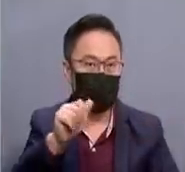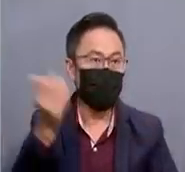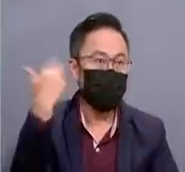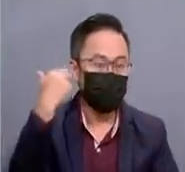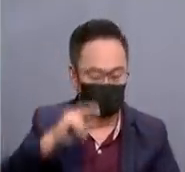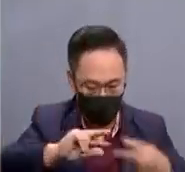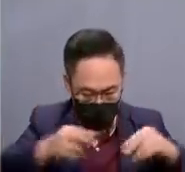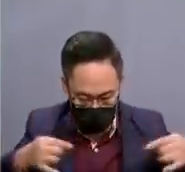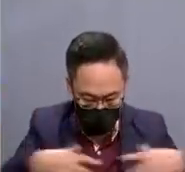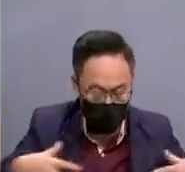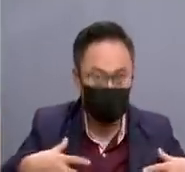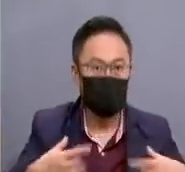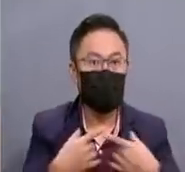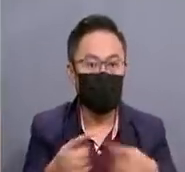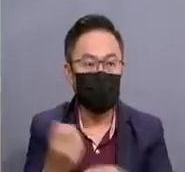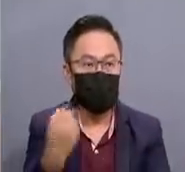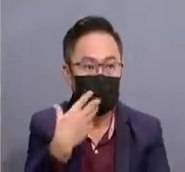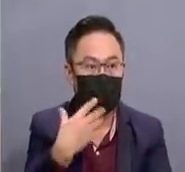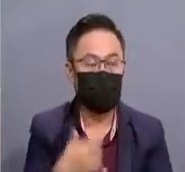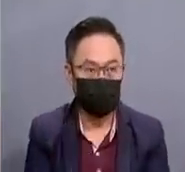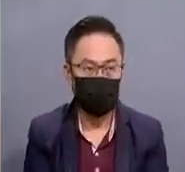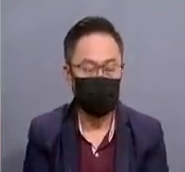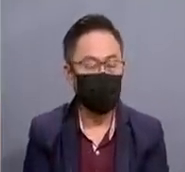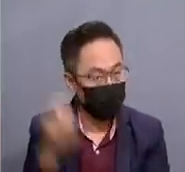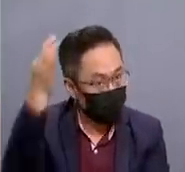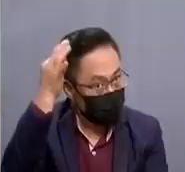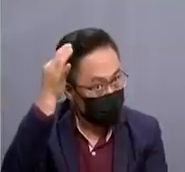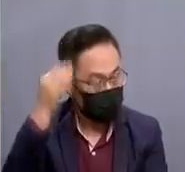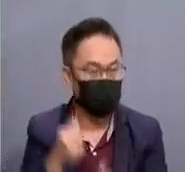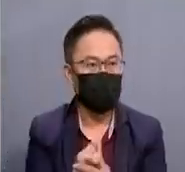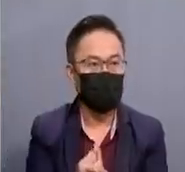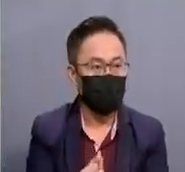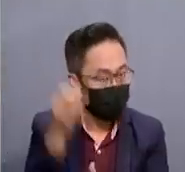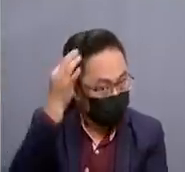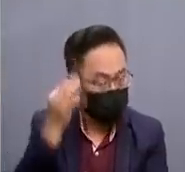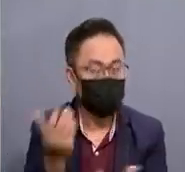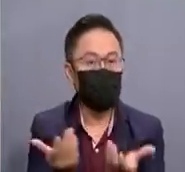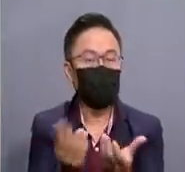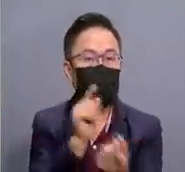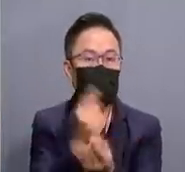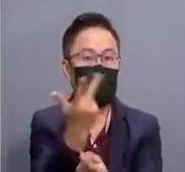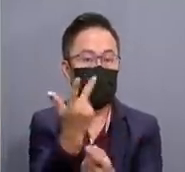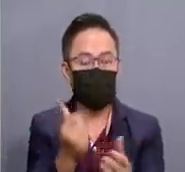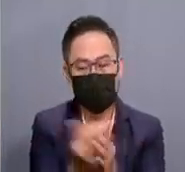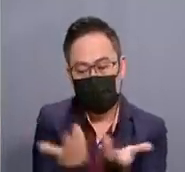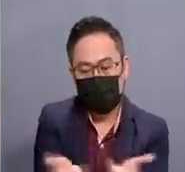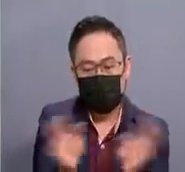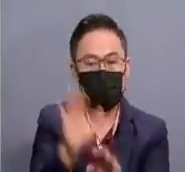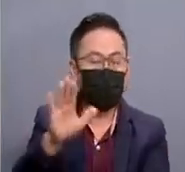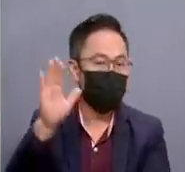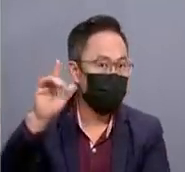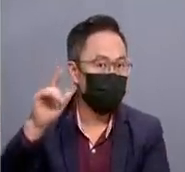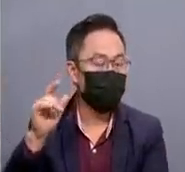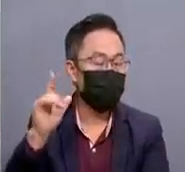ได้นะครับว่าเป็นของใครแต่ระบุได้แค่เพียงว่าเป็นของไปทางญาติทางแม่นะครับก็คือป้าแตน